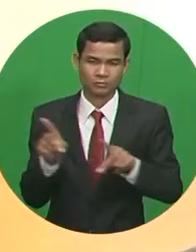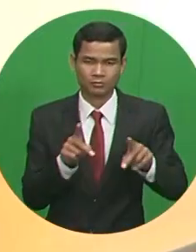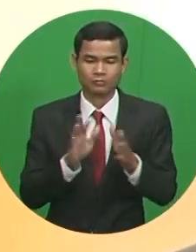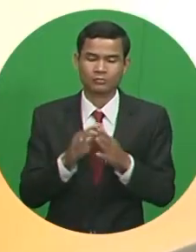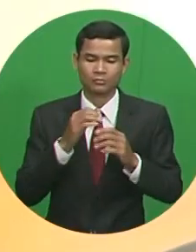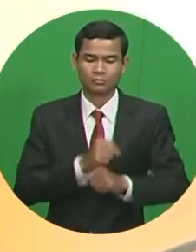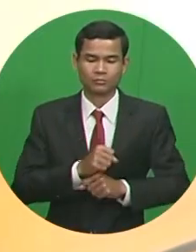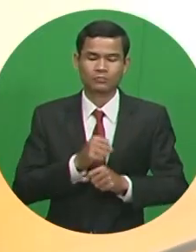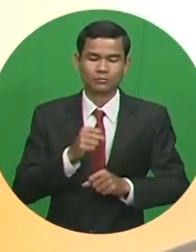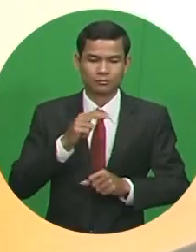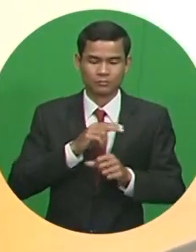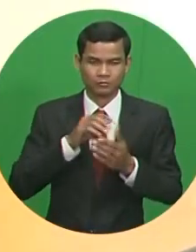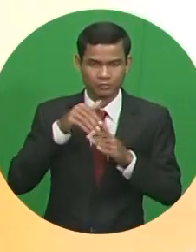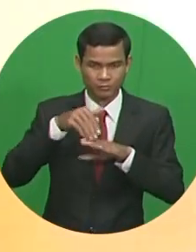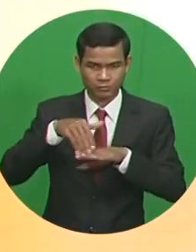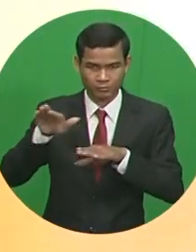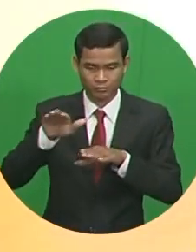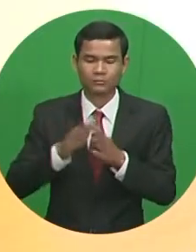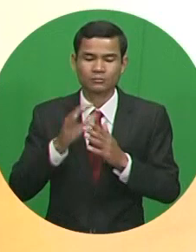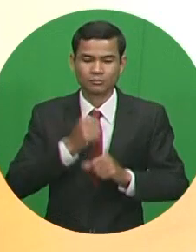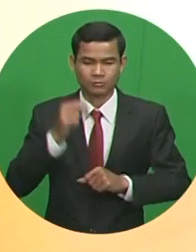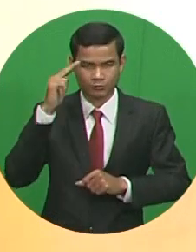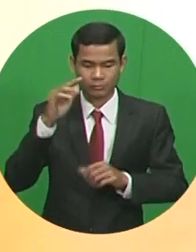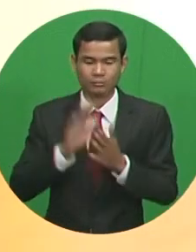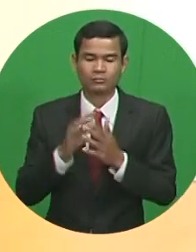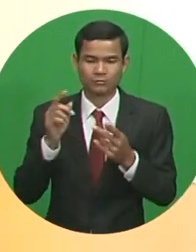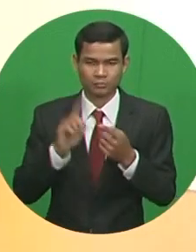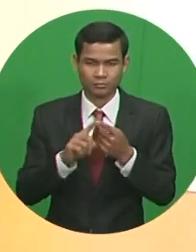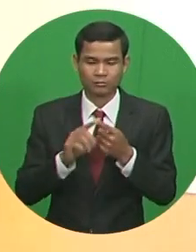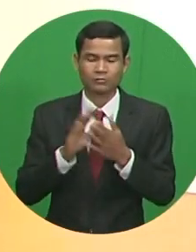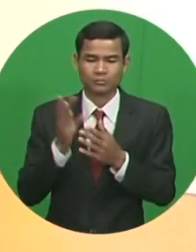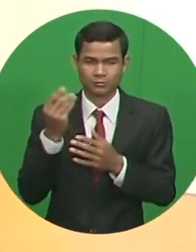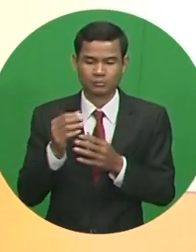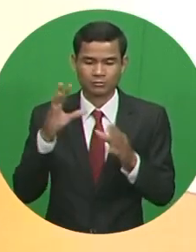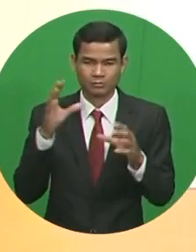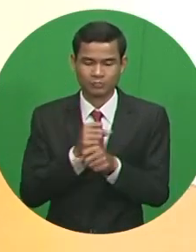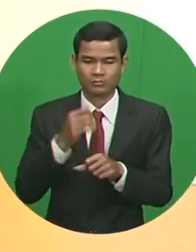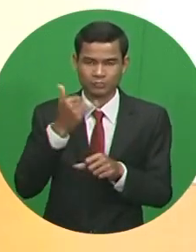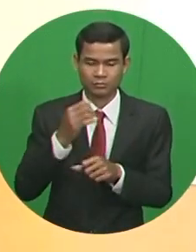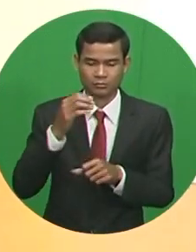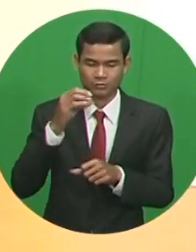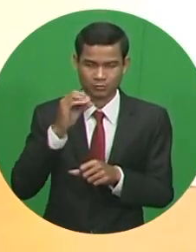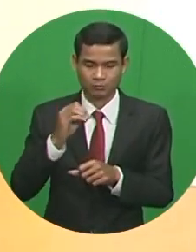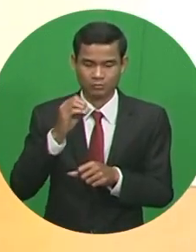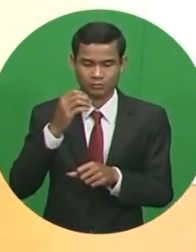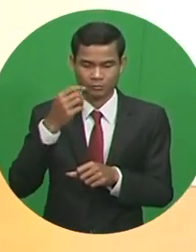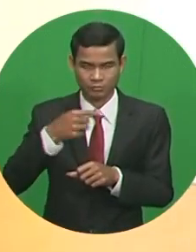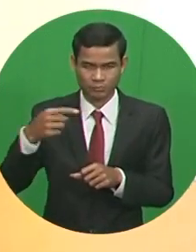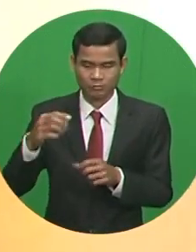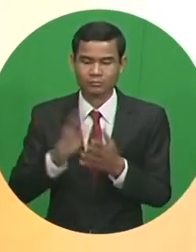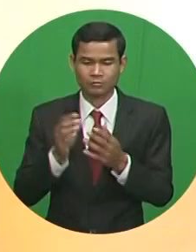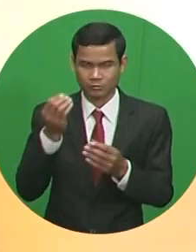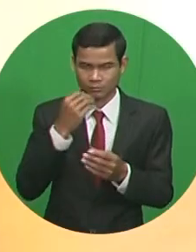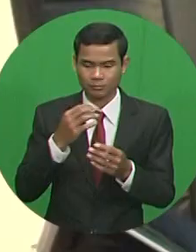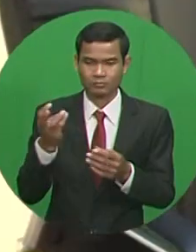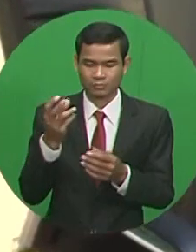ទ័ពបញ្ជូនសារនៃកងយោធពលខេមរភូមិន្ទក្នុងនោះរួមមានថវិកាសរុប6លានរៀលនិងគ្រឿងឧបភោគបរិភោគរួមមានអ